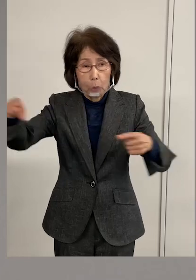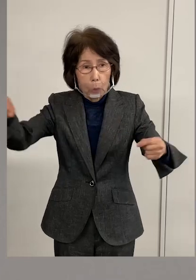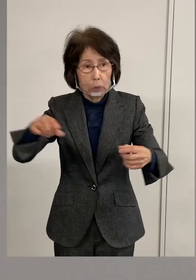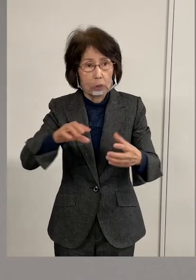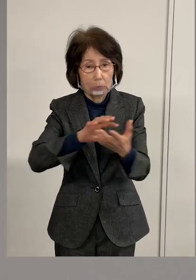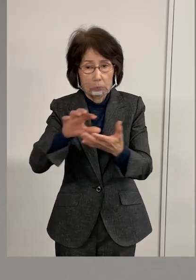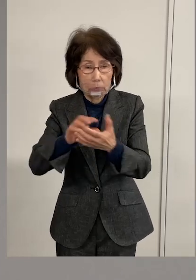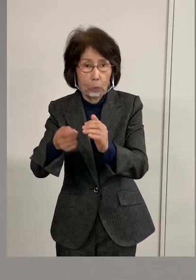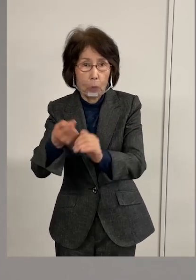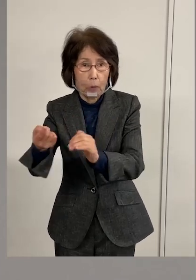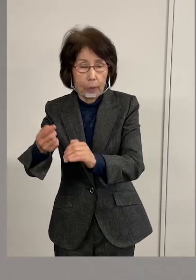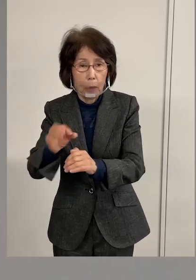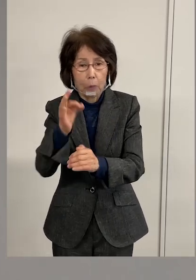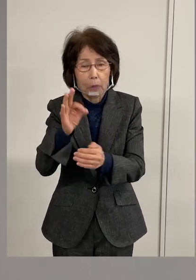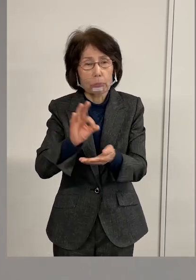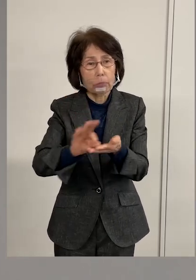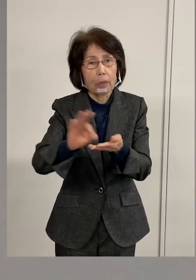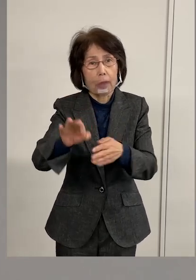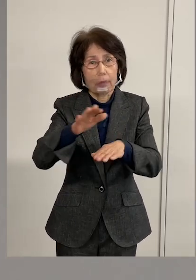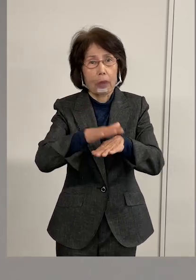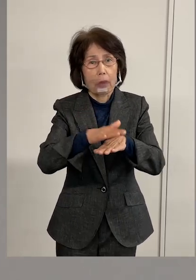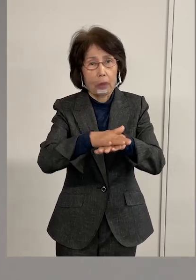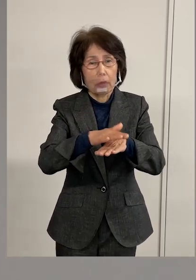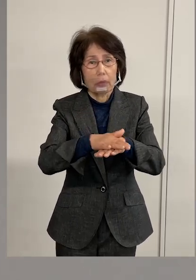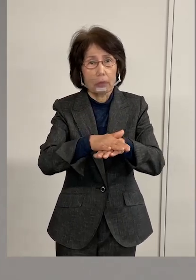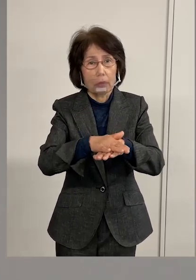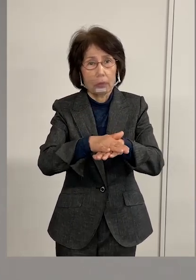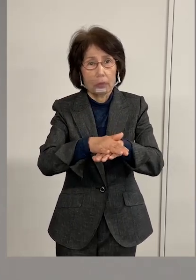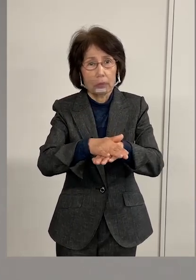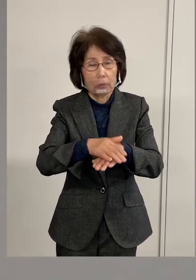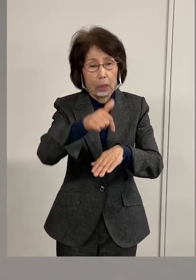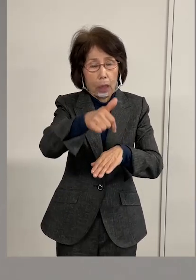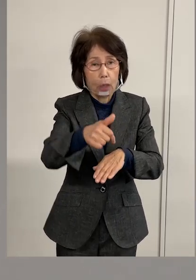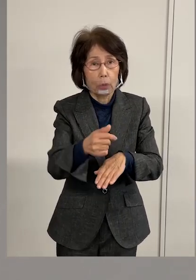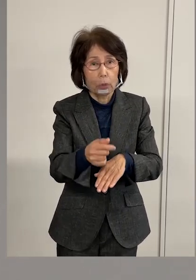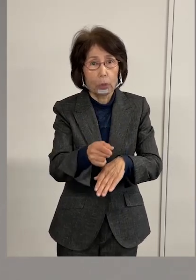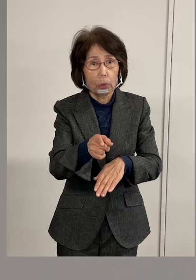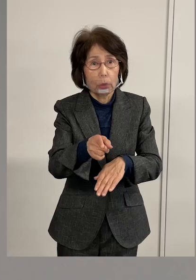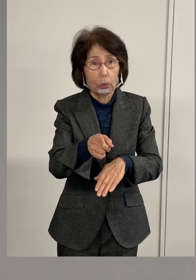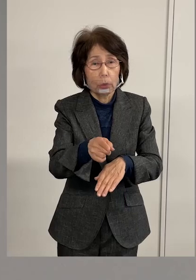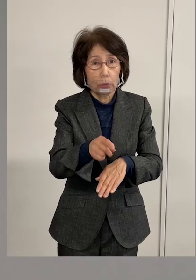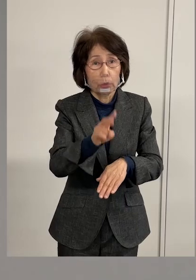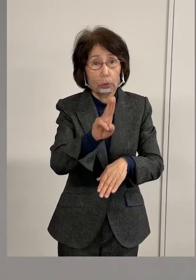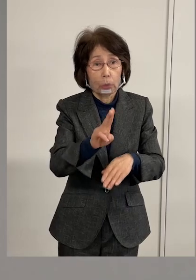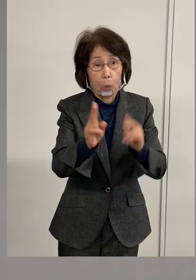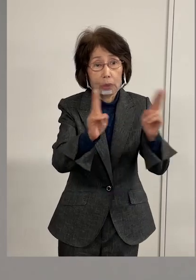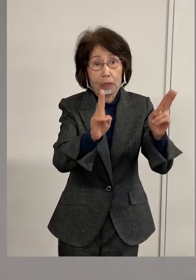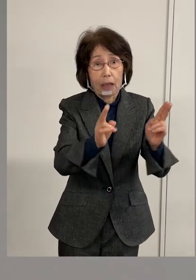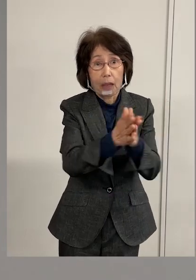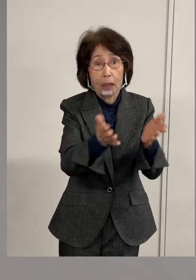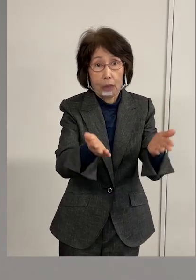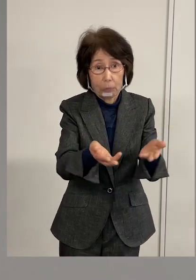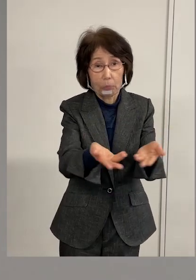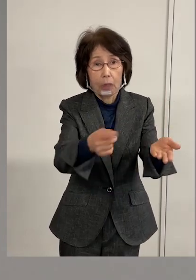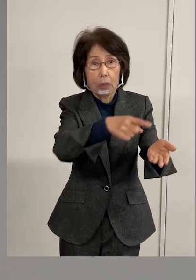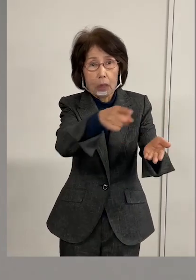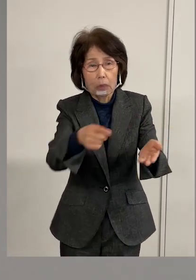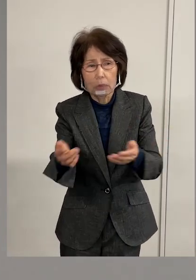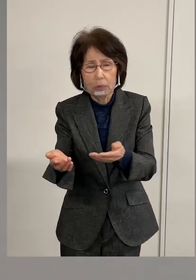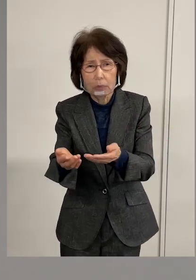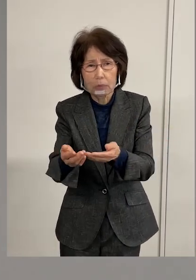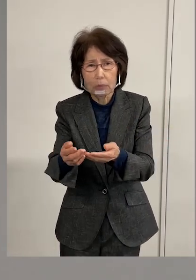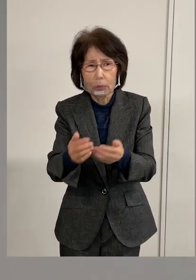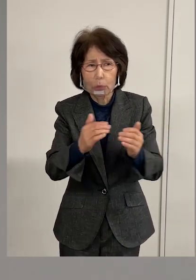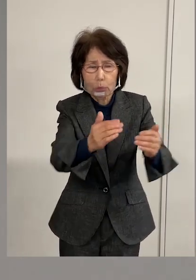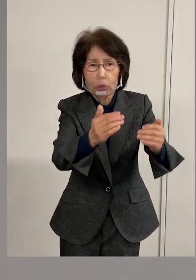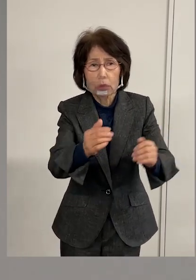ね、まあその金の使い方が、不走者のその教あれに公費が流れていると、不走者推進運動に、